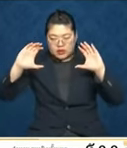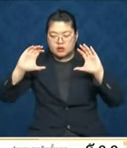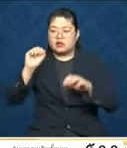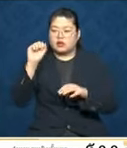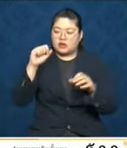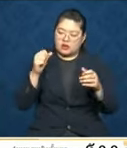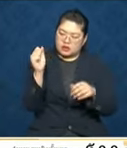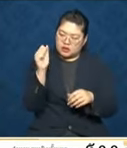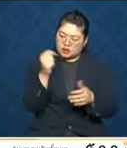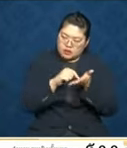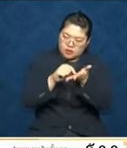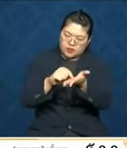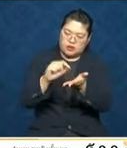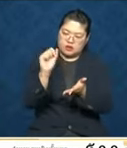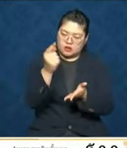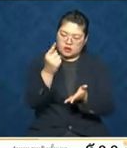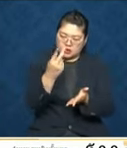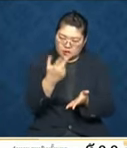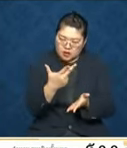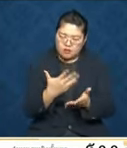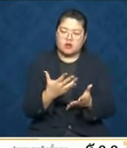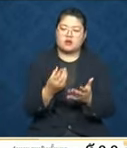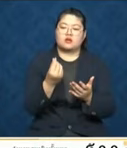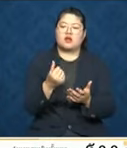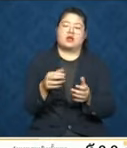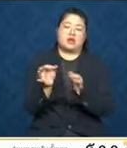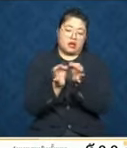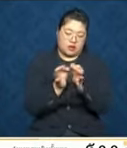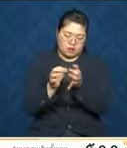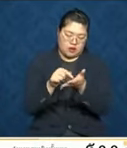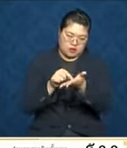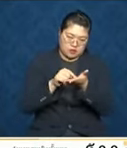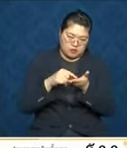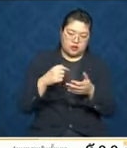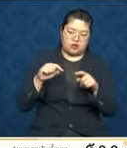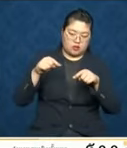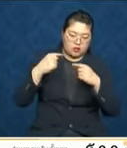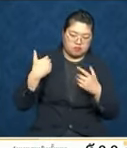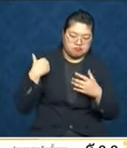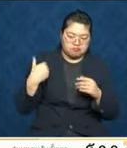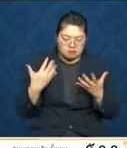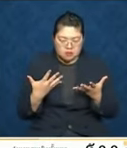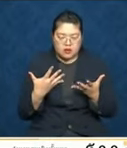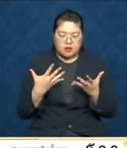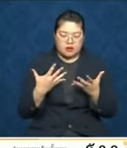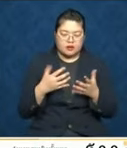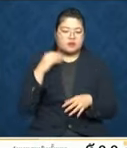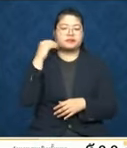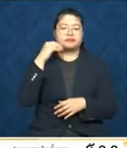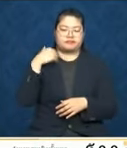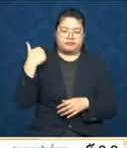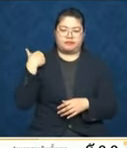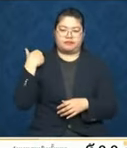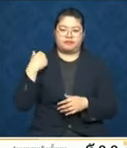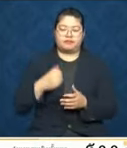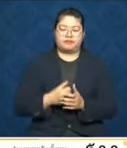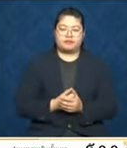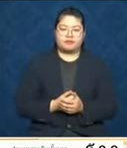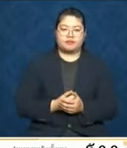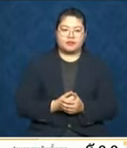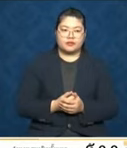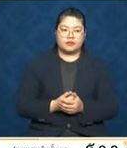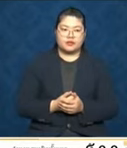งแล้วก็กรมนั้นได้ชี้แจงตอบหรือไม่ตอบหรืออะไรที่ดำเนินการไปโดยเรา